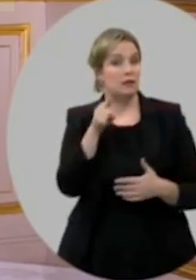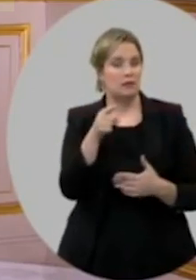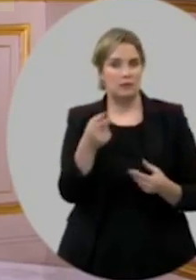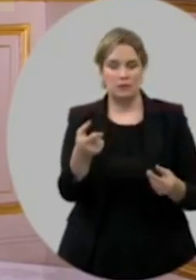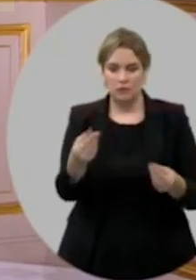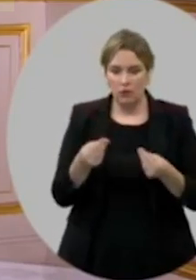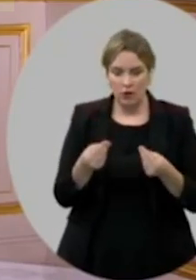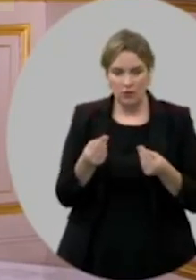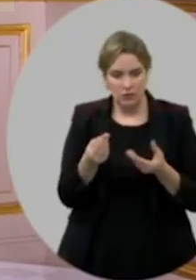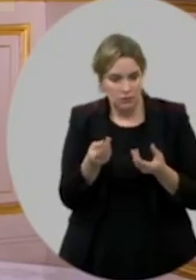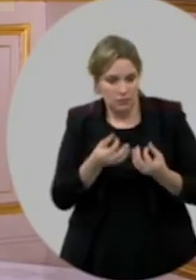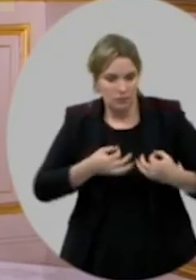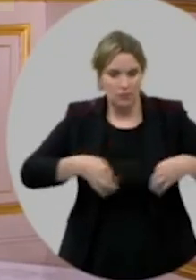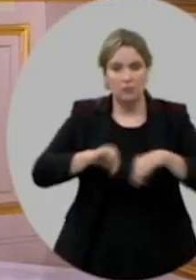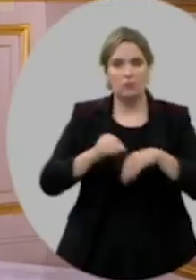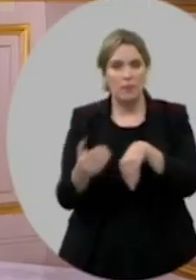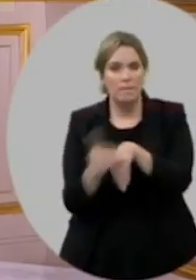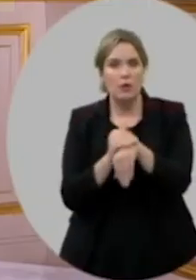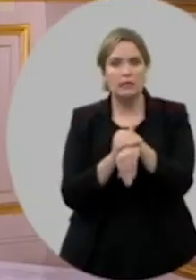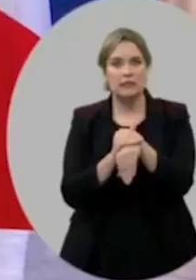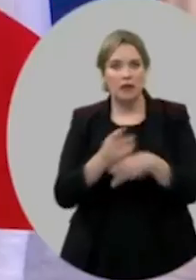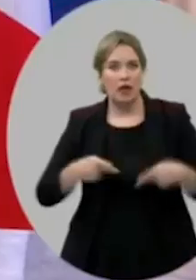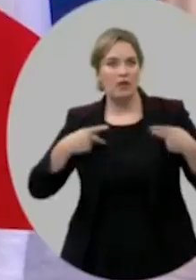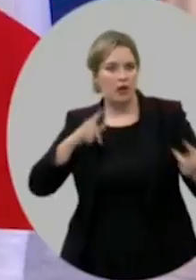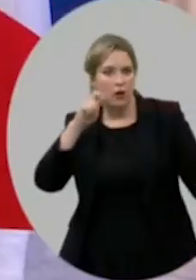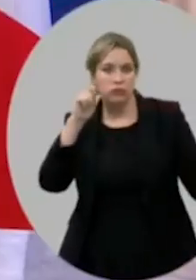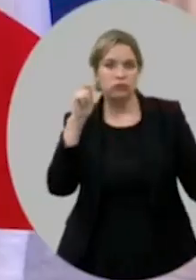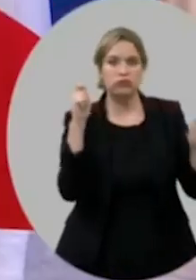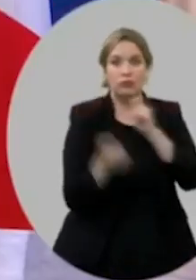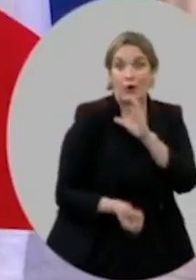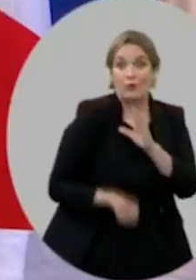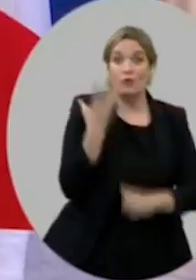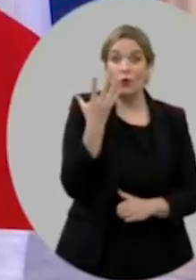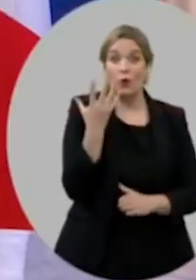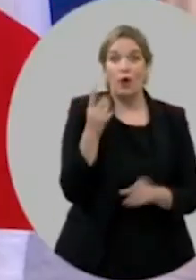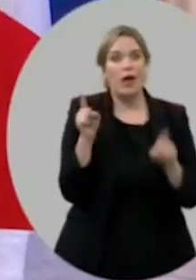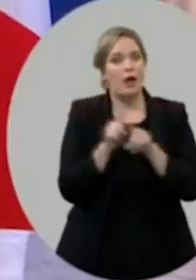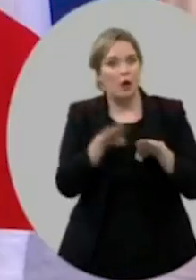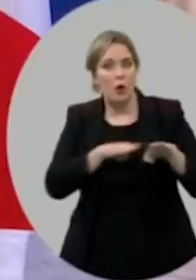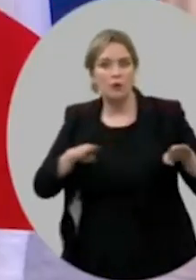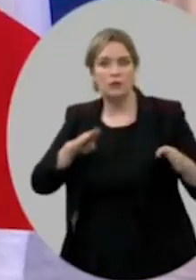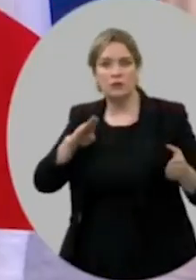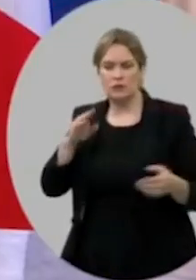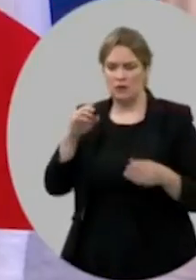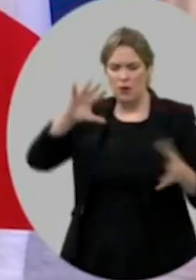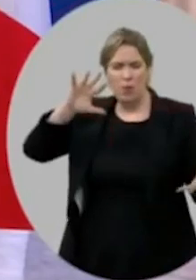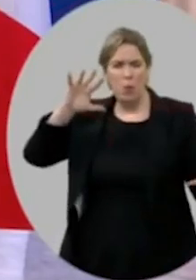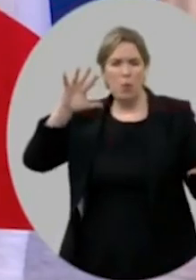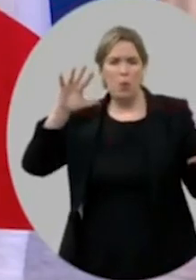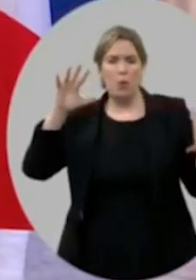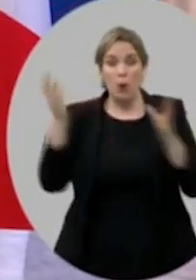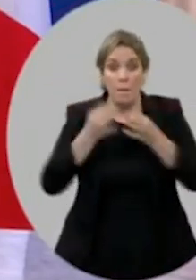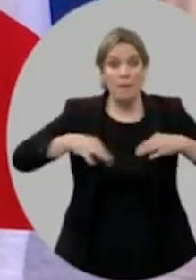l'ai rappelé et je la redis ici. Et les choses ont toujours été claires. D'un président de la République, de tout à la fois porter